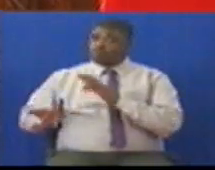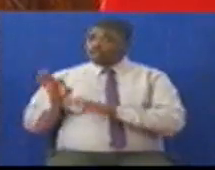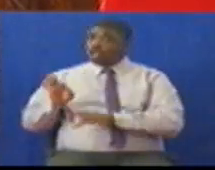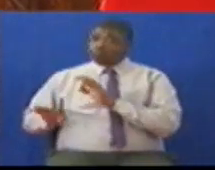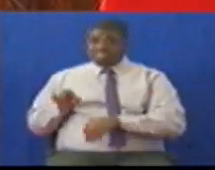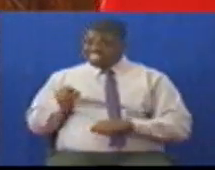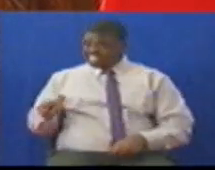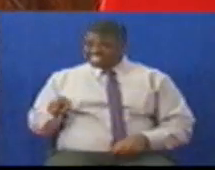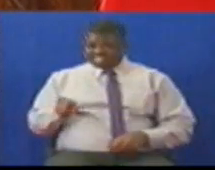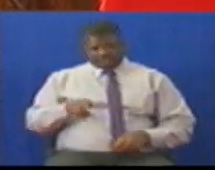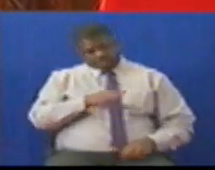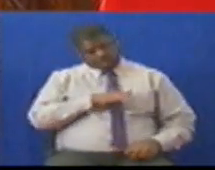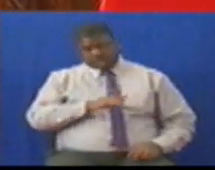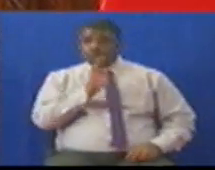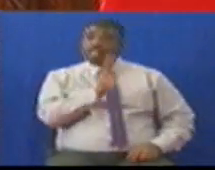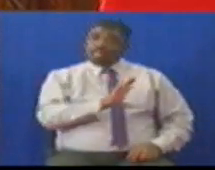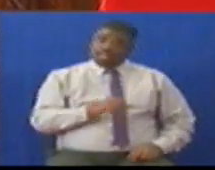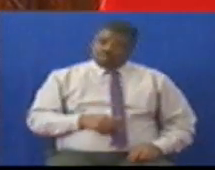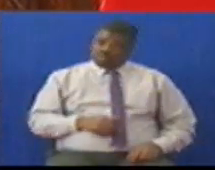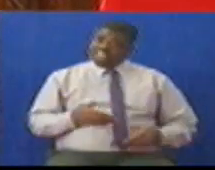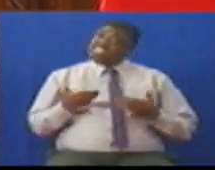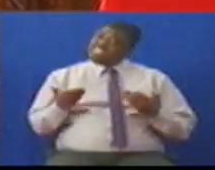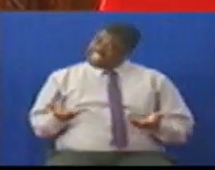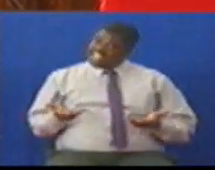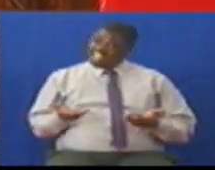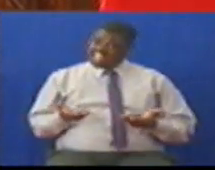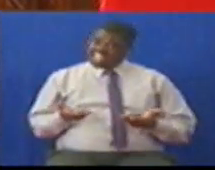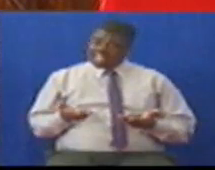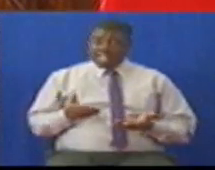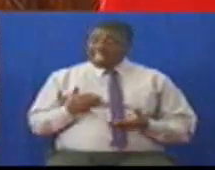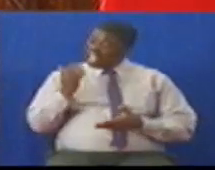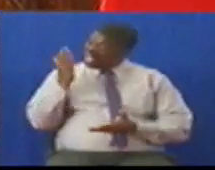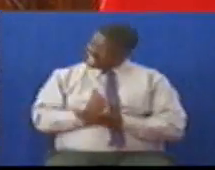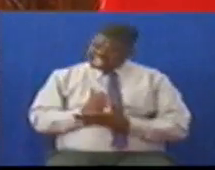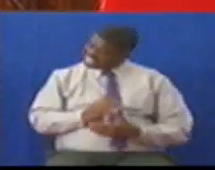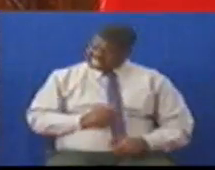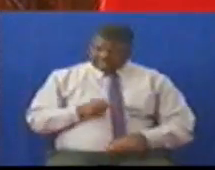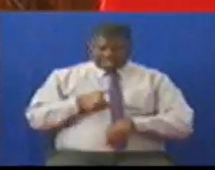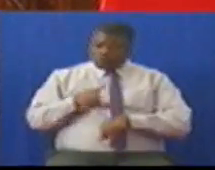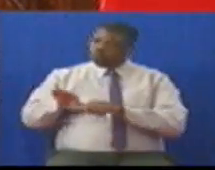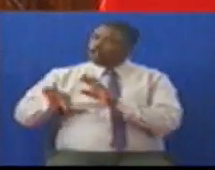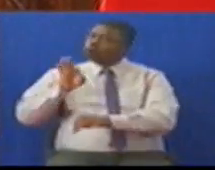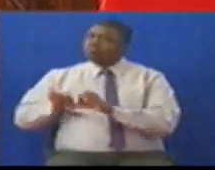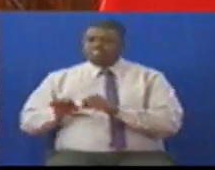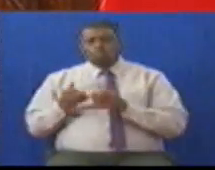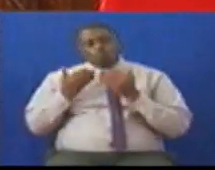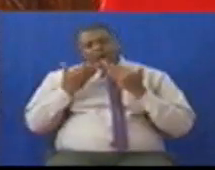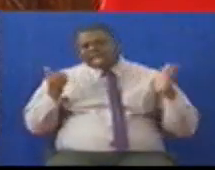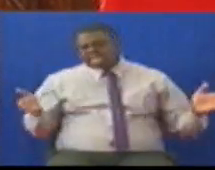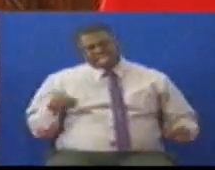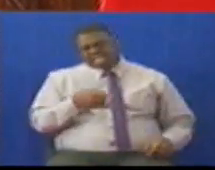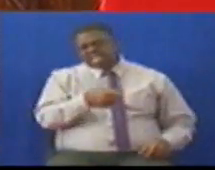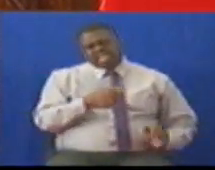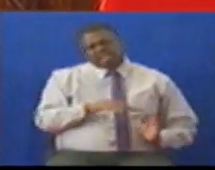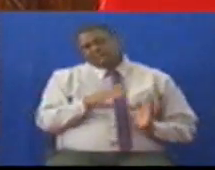officers katika maeneo yao. Je, watatenda haki kweli kipindi cha uchaguzi wakati inaonekana wazi wazi wameegemea upande